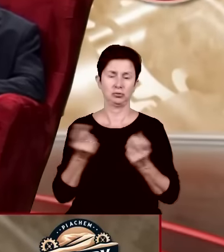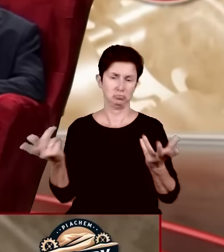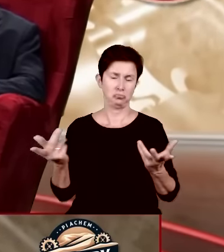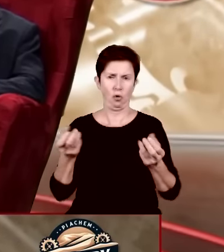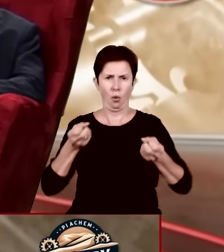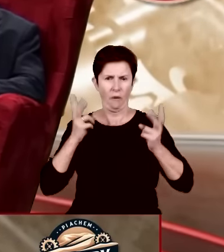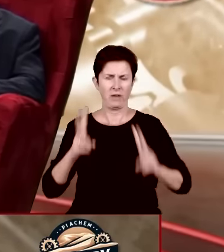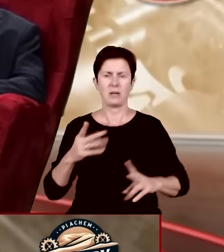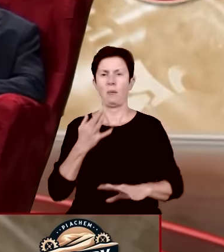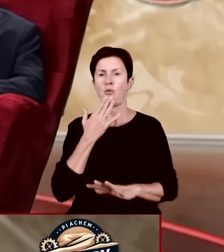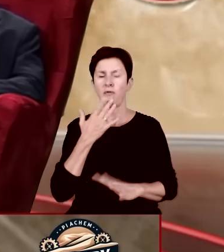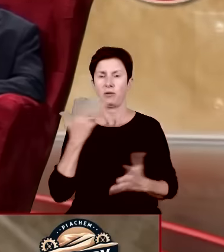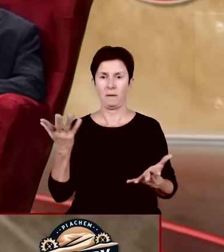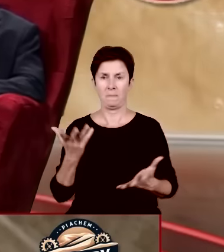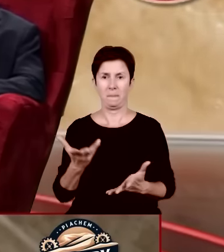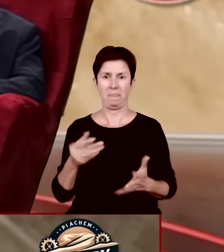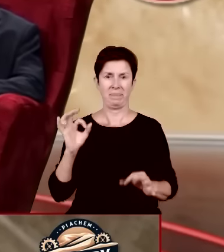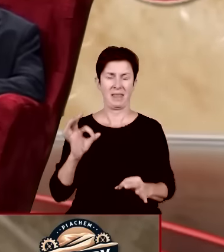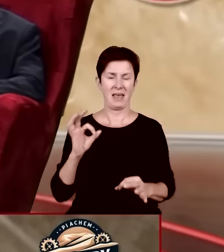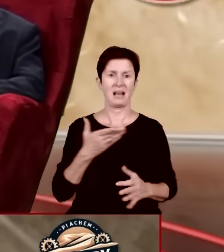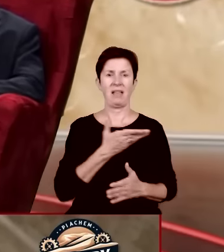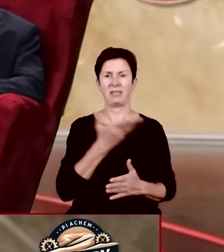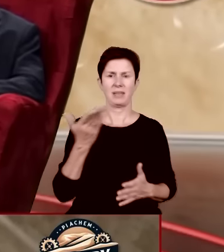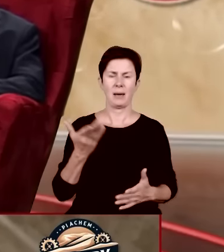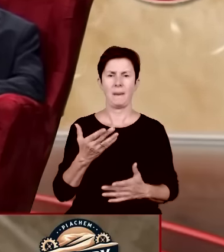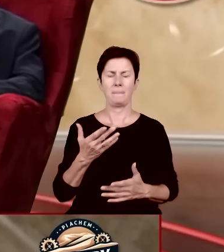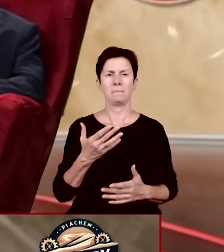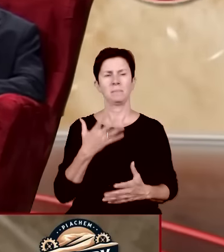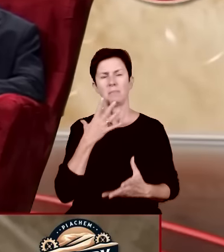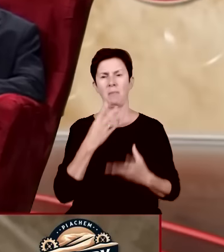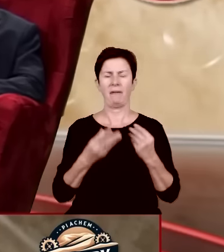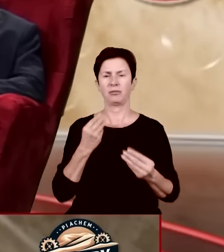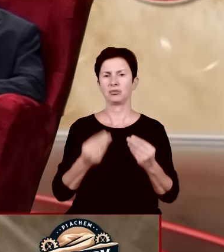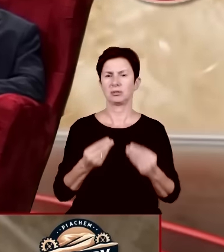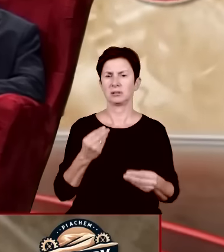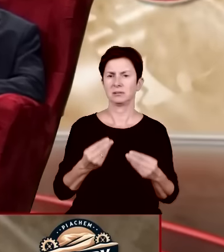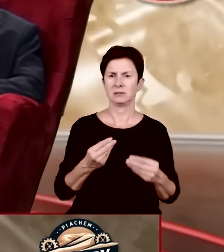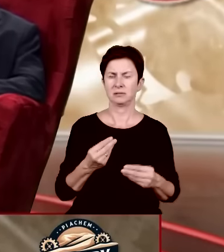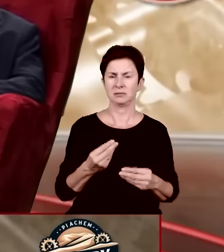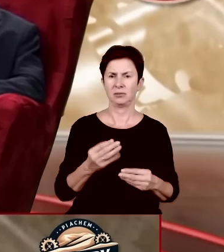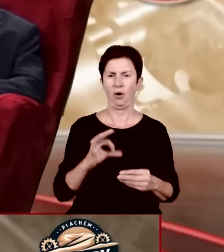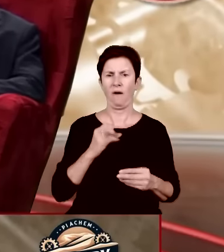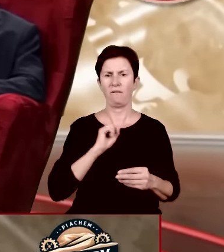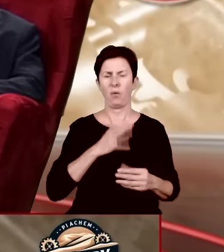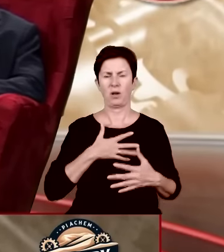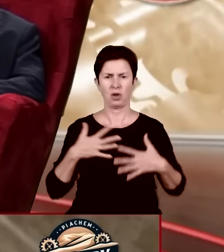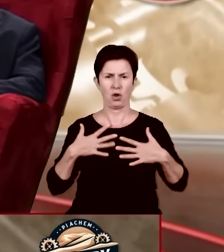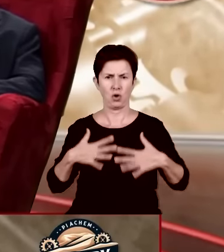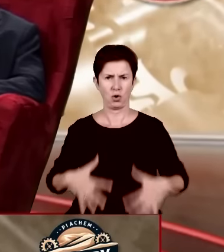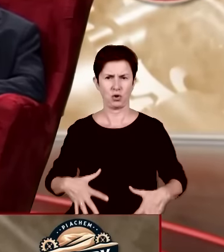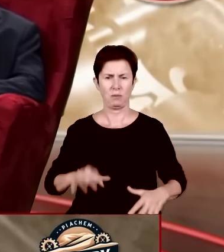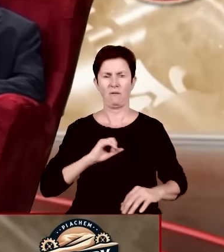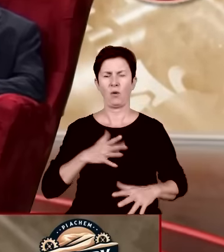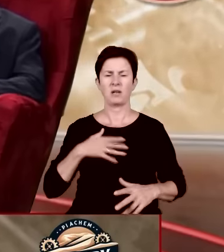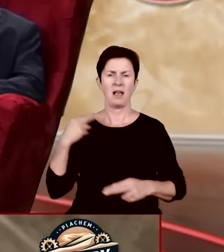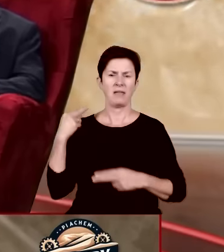I ty w tym momencie bawisz się w bunt, w kontestację własnej tożsamości, własnej tradycji, tradycji,